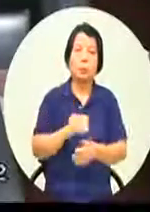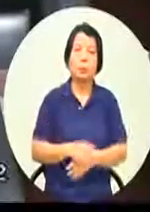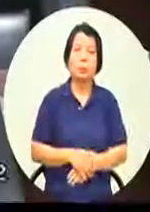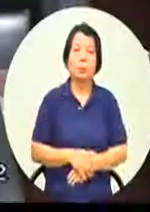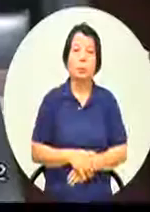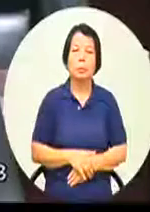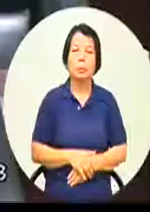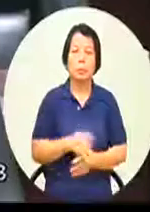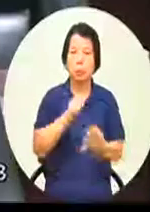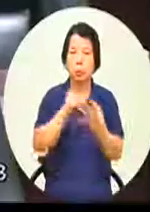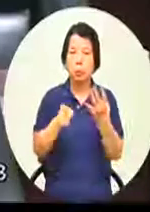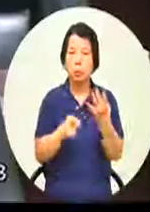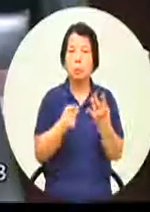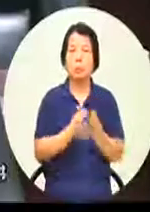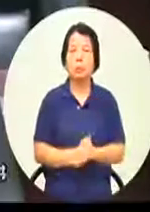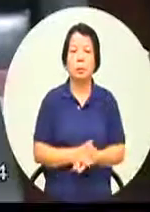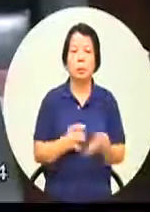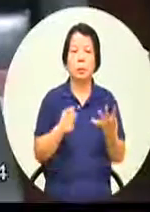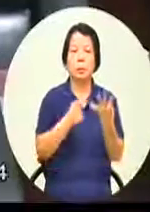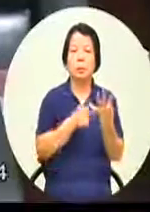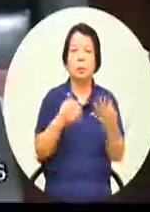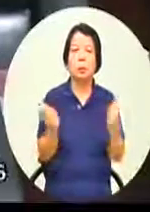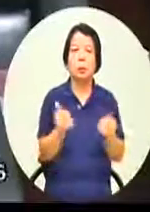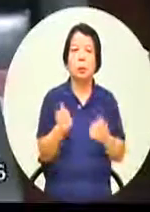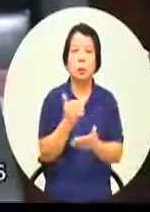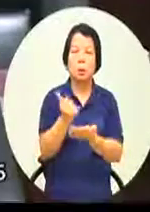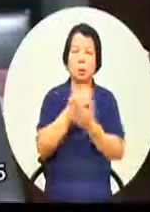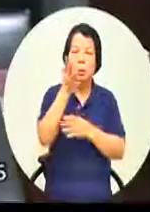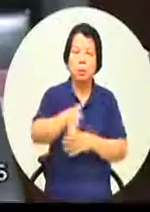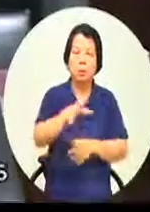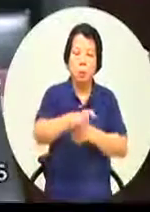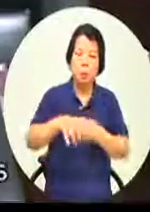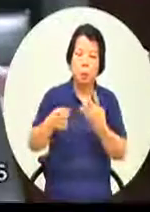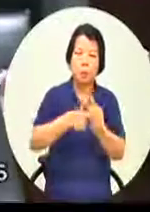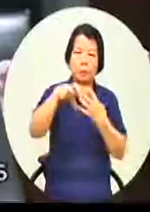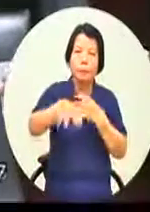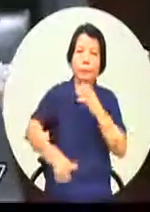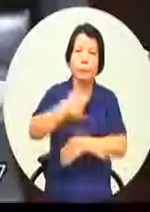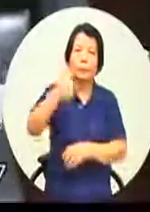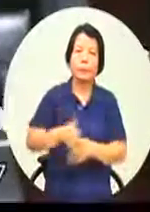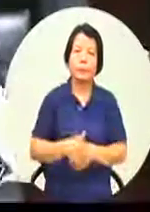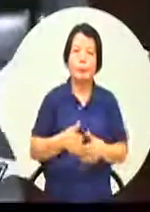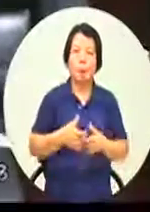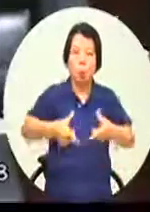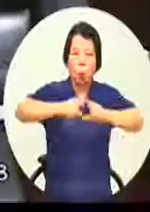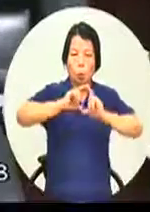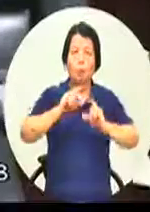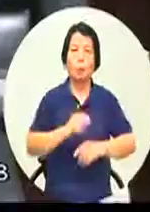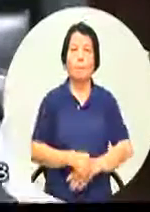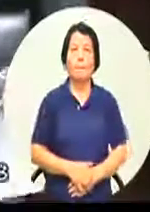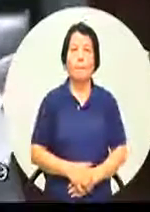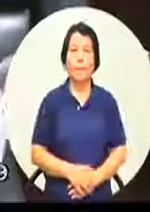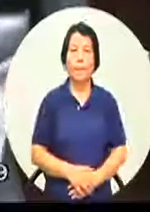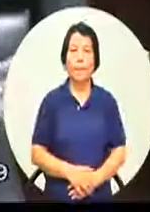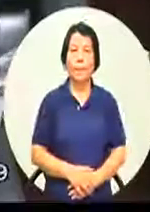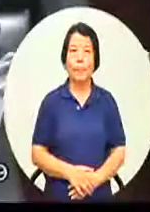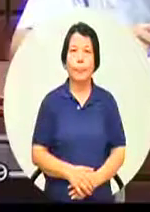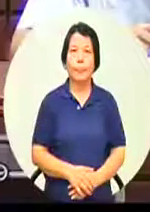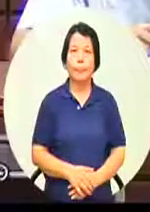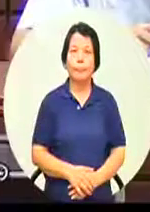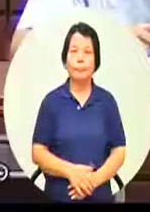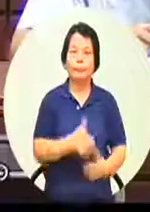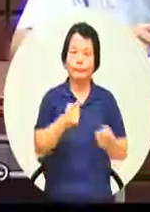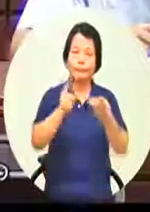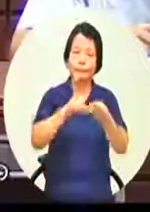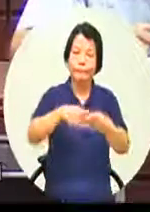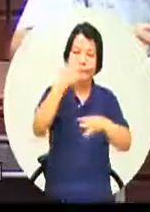以上大概四个问题，我先就交由我们的农业局长，谢谢。 好，请局长答复。 好，谢谢主席，哦，